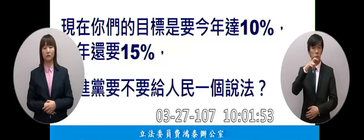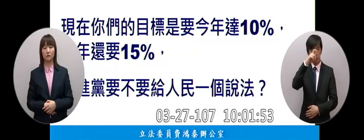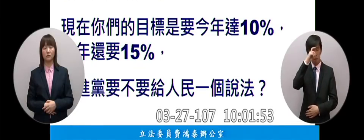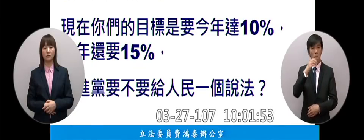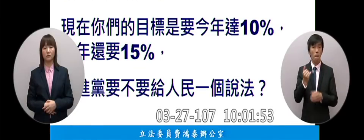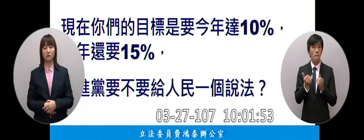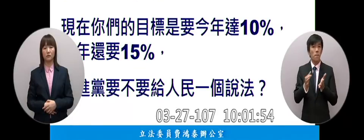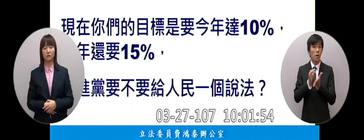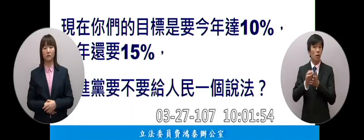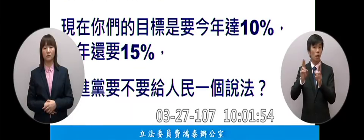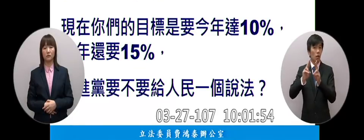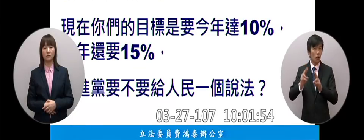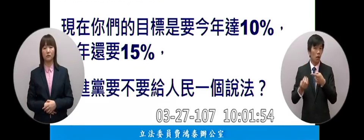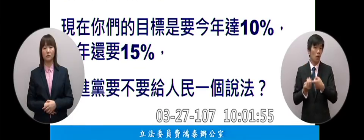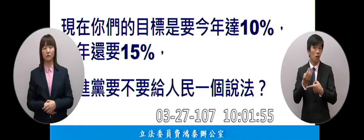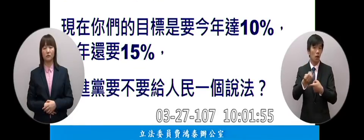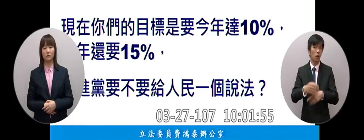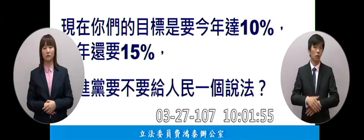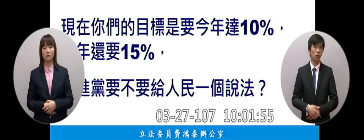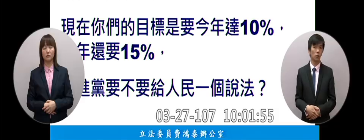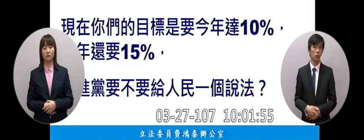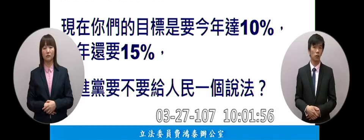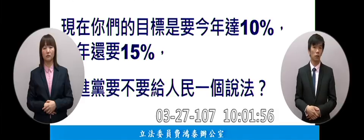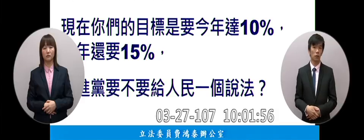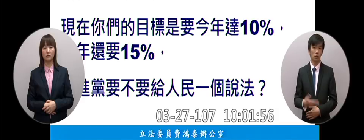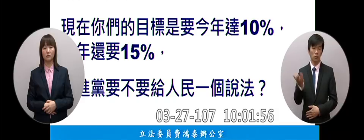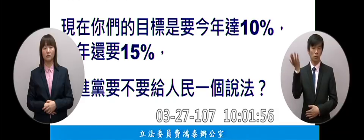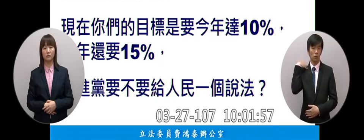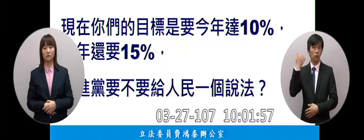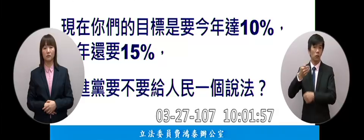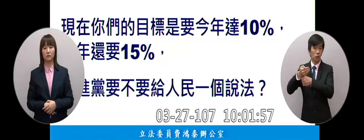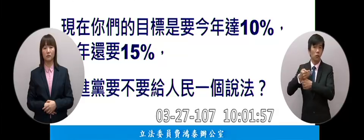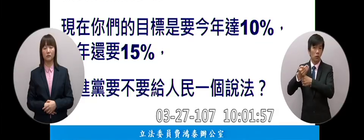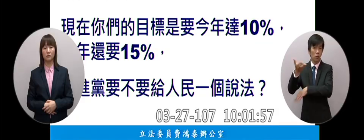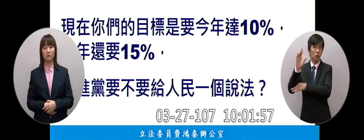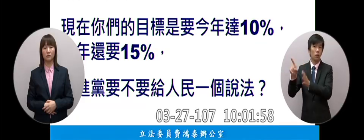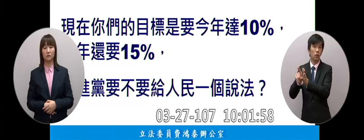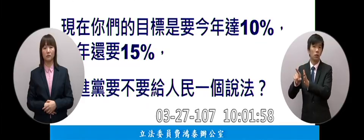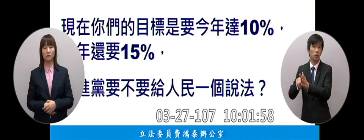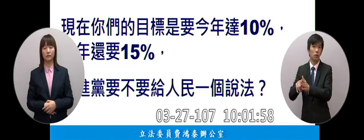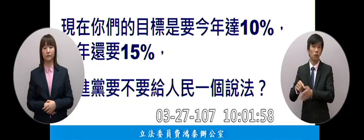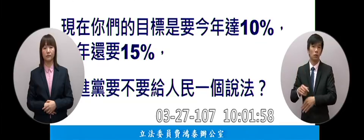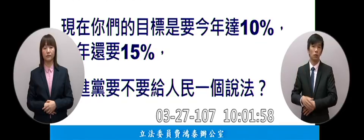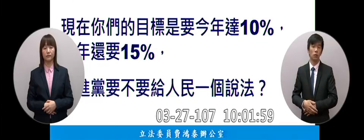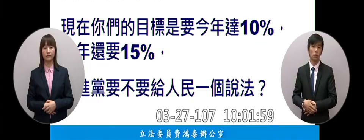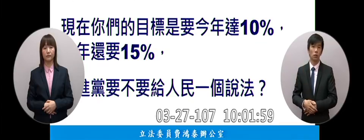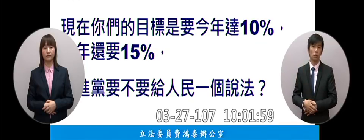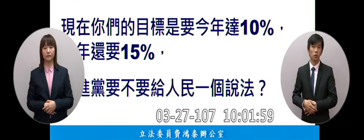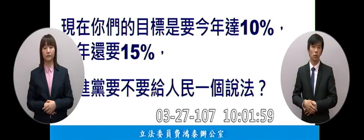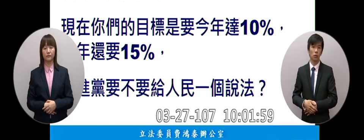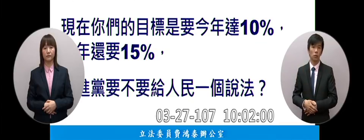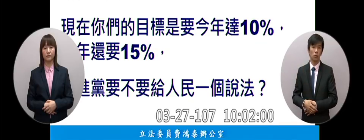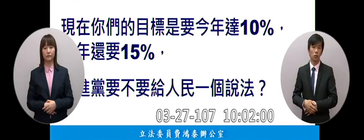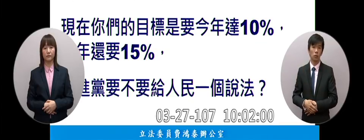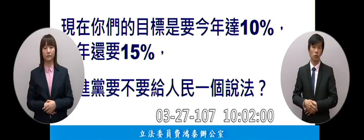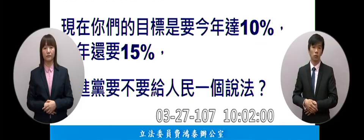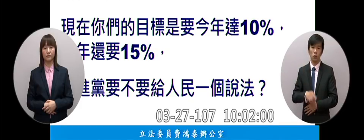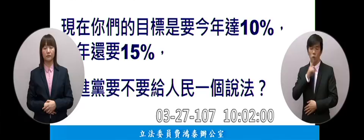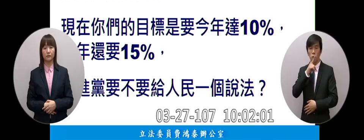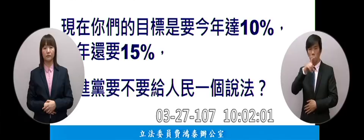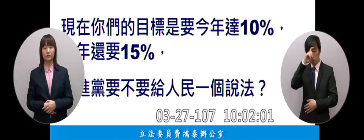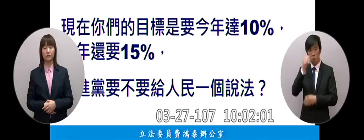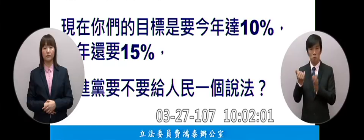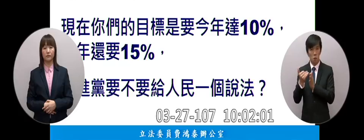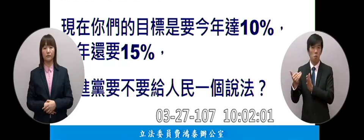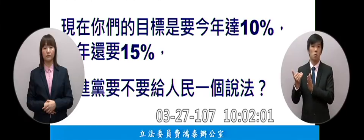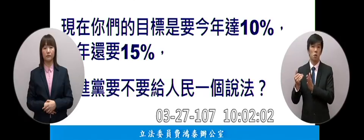少？以前马英九国民党在执政的时候，国民党这个备载是10%以上，